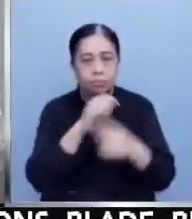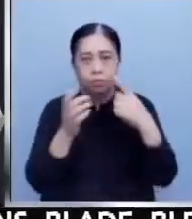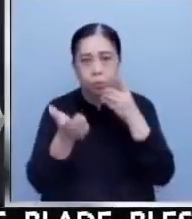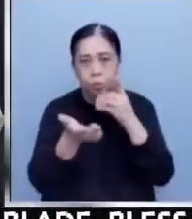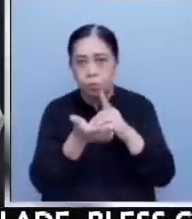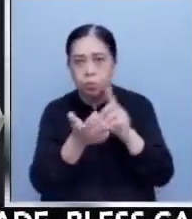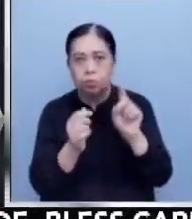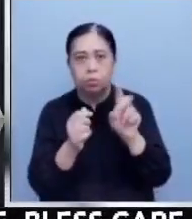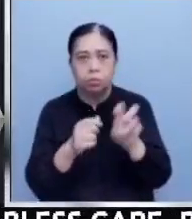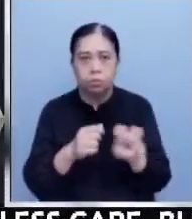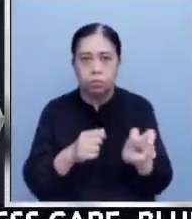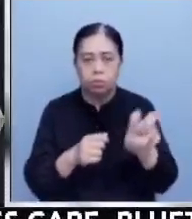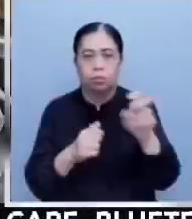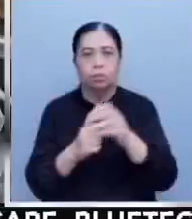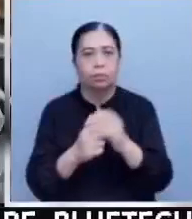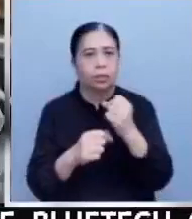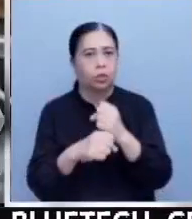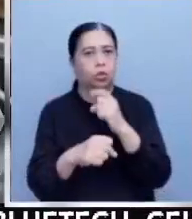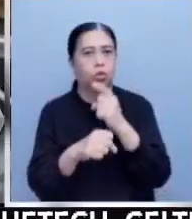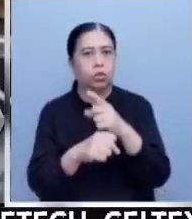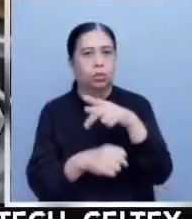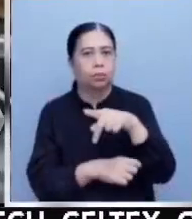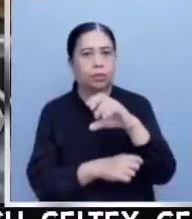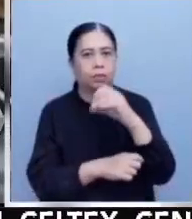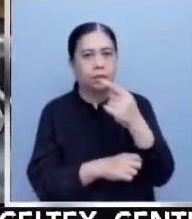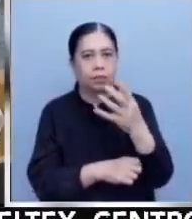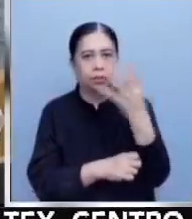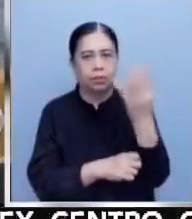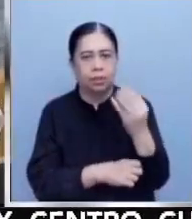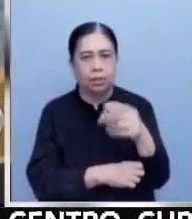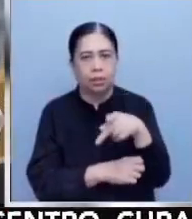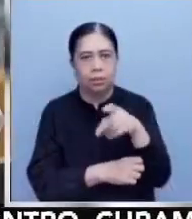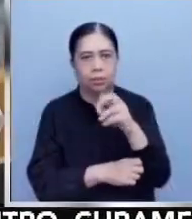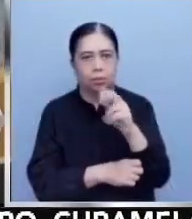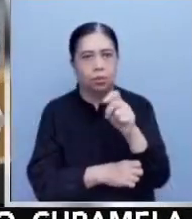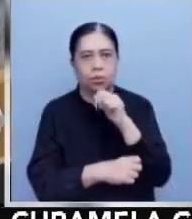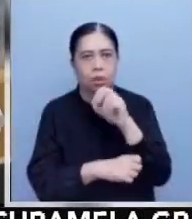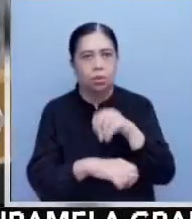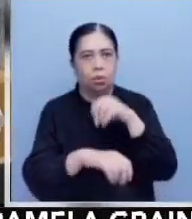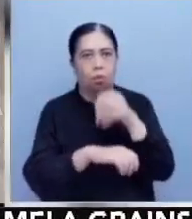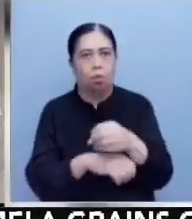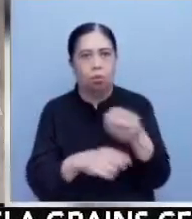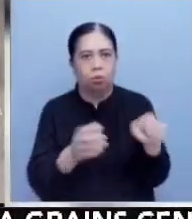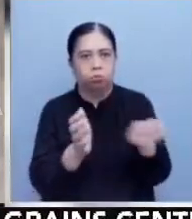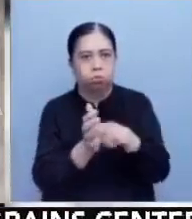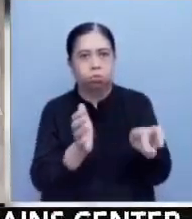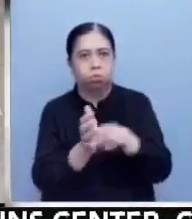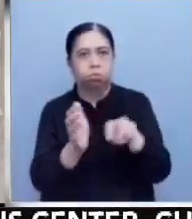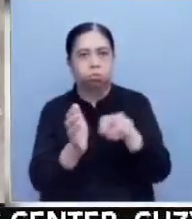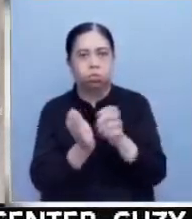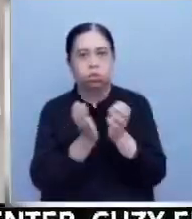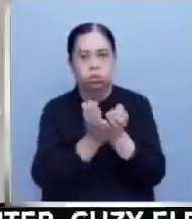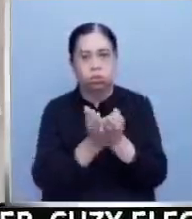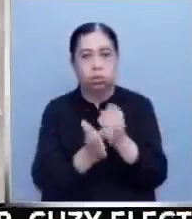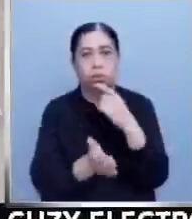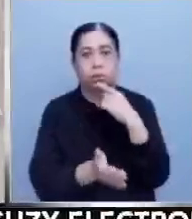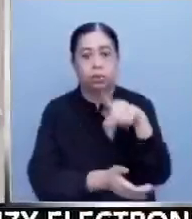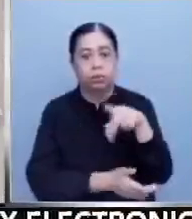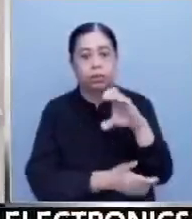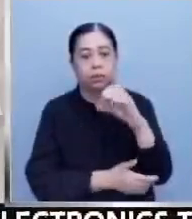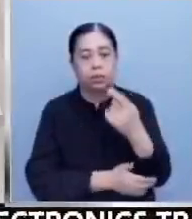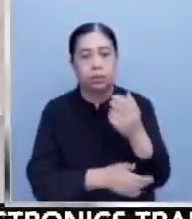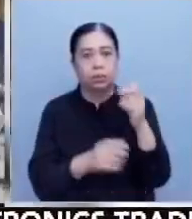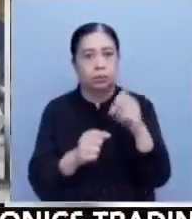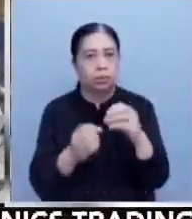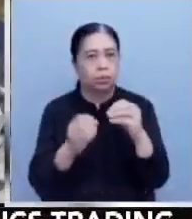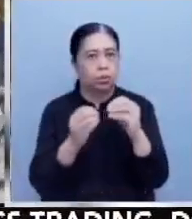bibiyahe. Tiniyak ng PCG at ng Batangas Port na hindi overloaded ang mga sasakyang pandagat. Ayon sa PCG, posibleng mas dumami